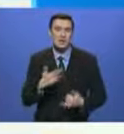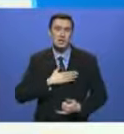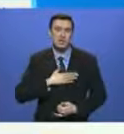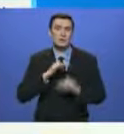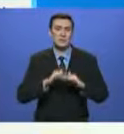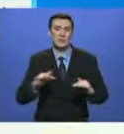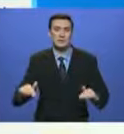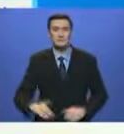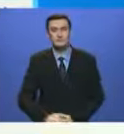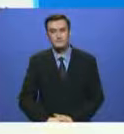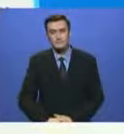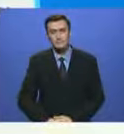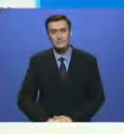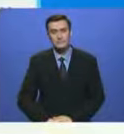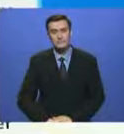наших детей.